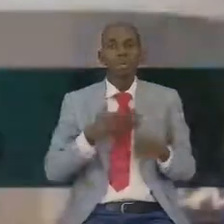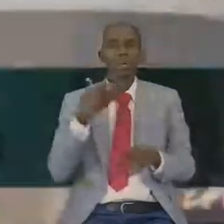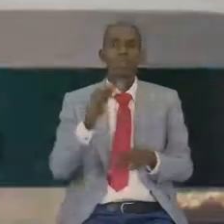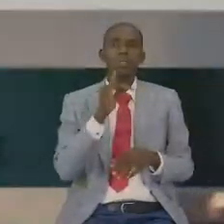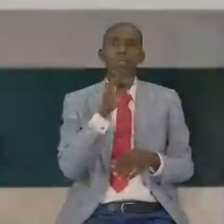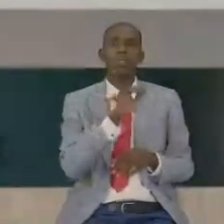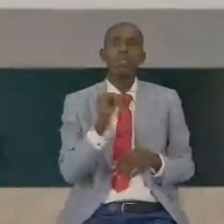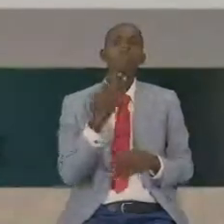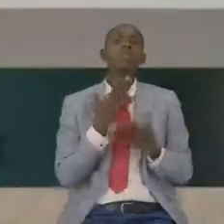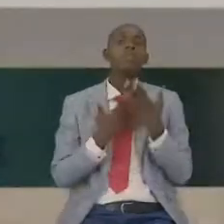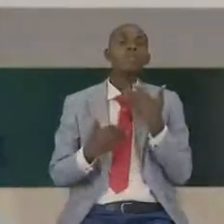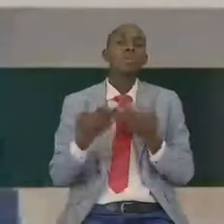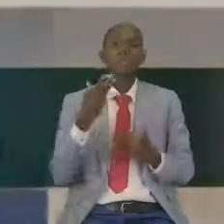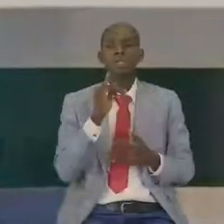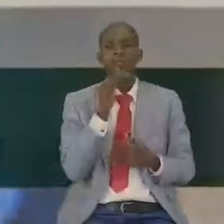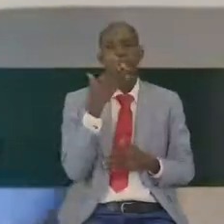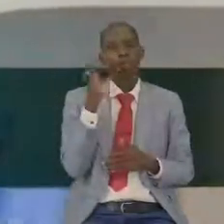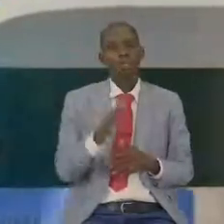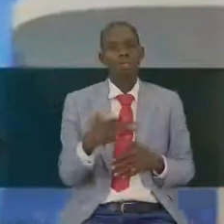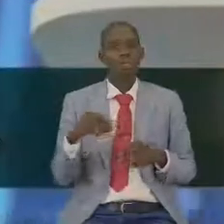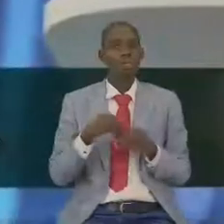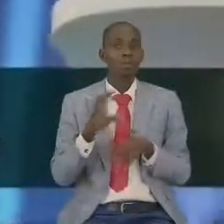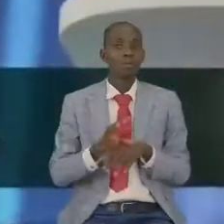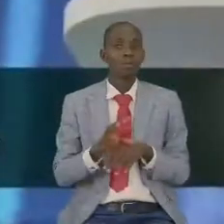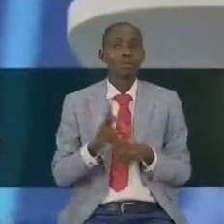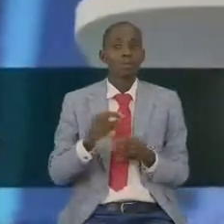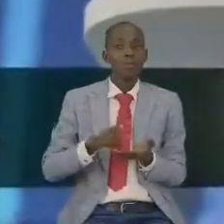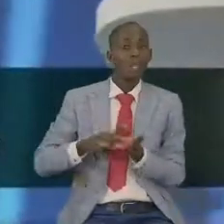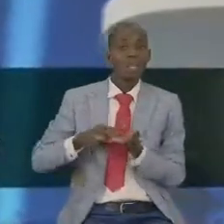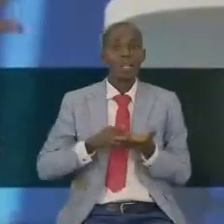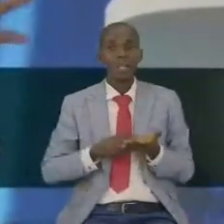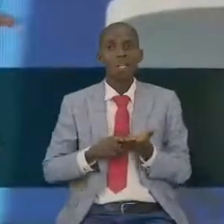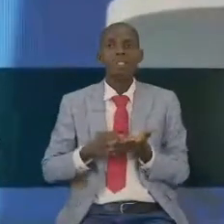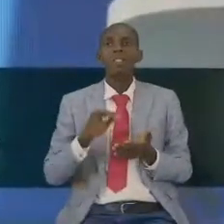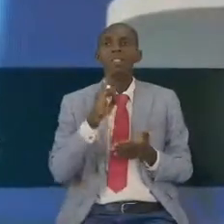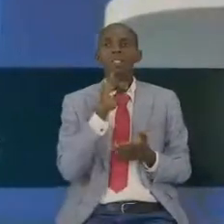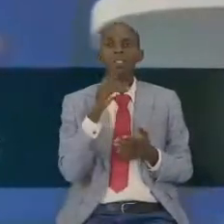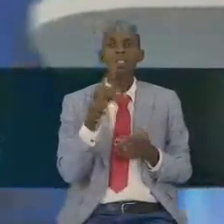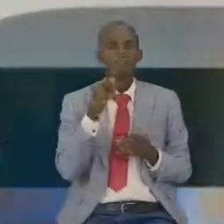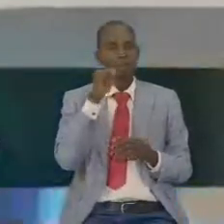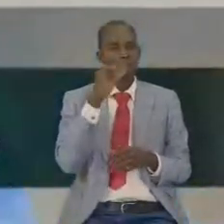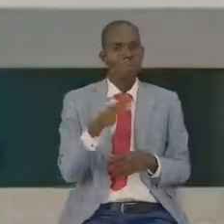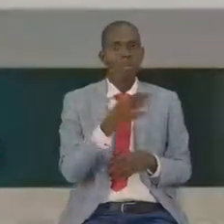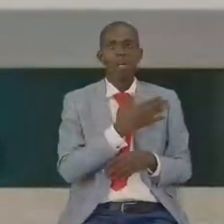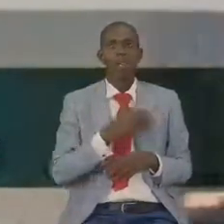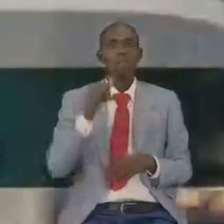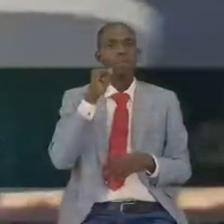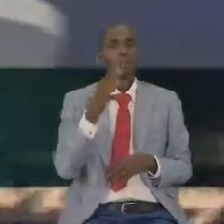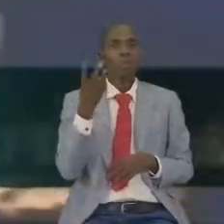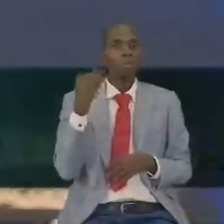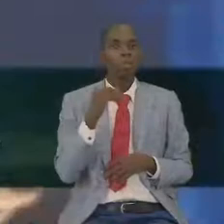il y a le mal dans l'église. Et les danses ici, ce sont les femmes, et les femmes